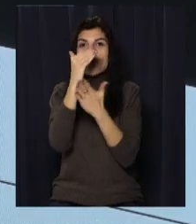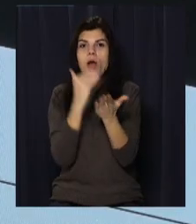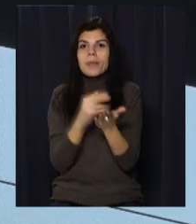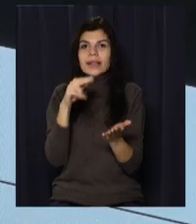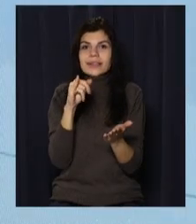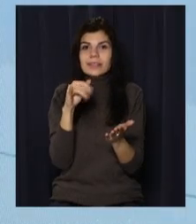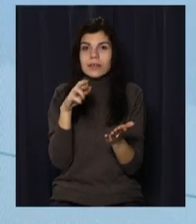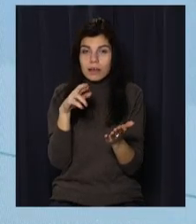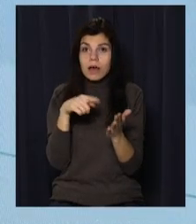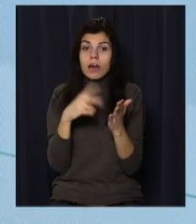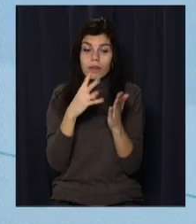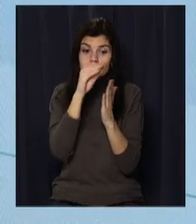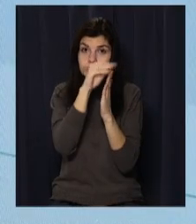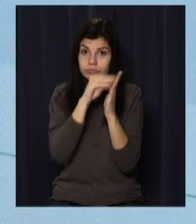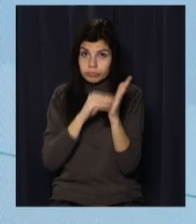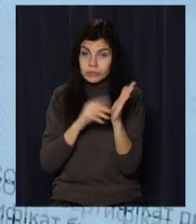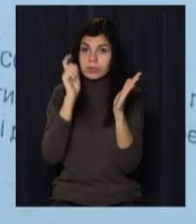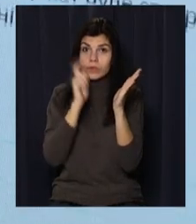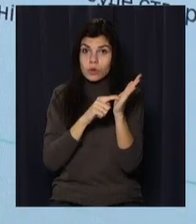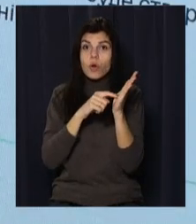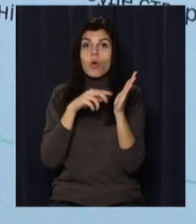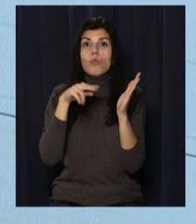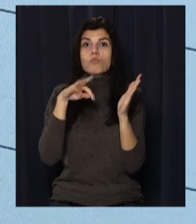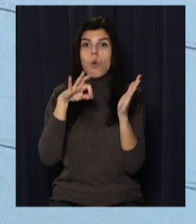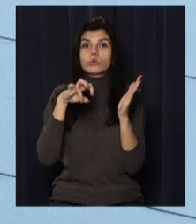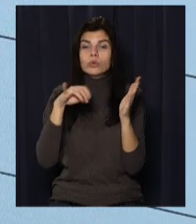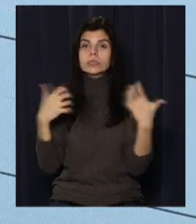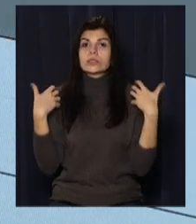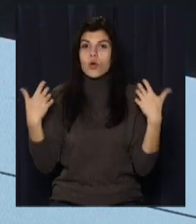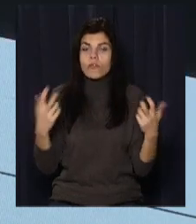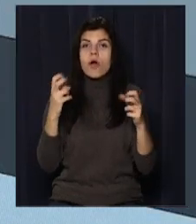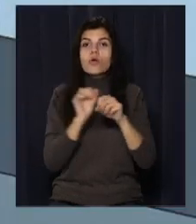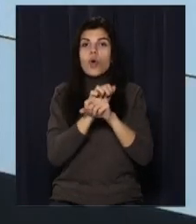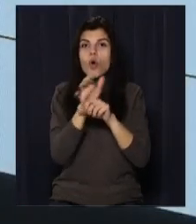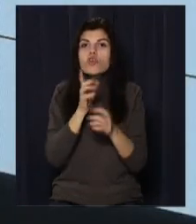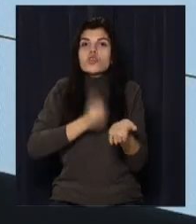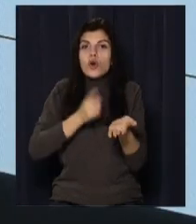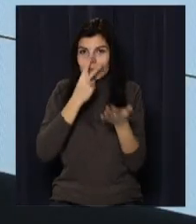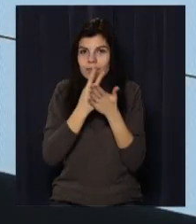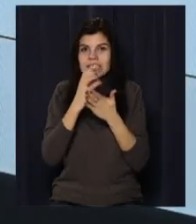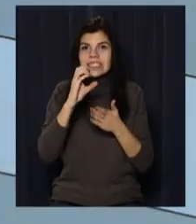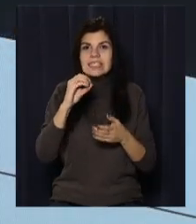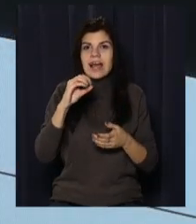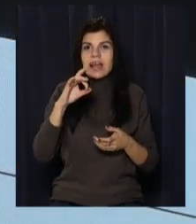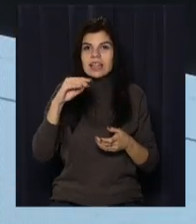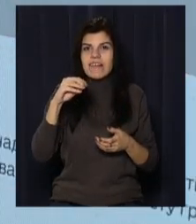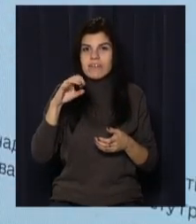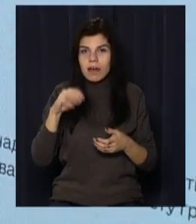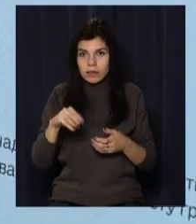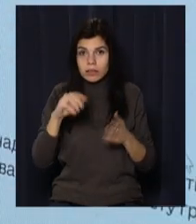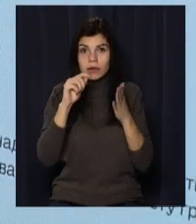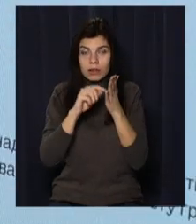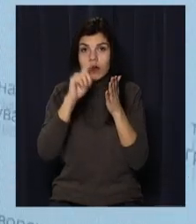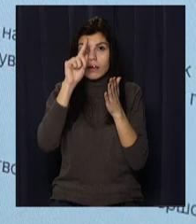натиснути «Послуги здоров'я, COVID-сертифікати», обрати потрібний тип документа і поставити галочку, щоб дати згоду на